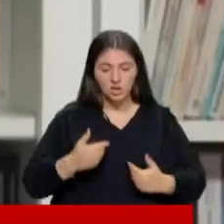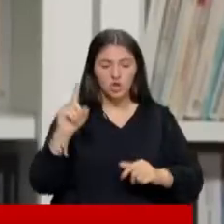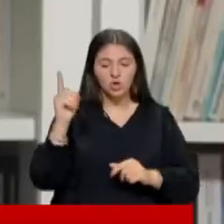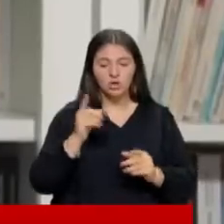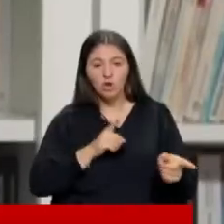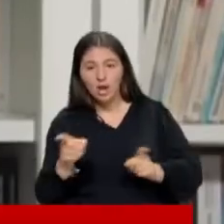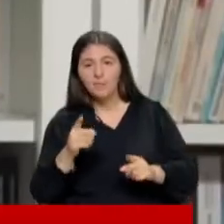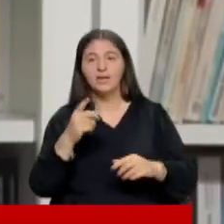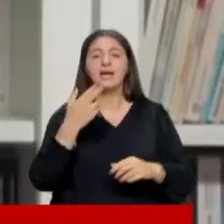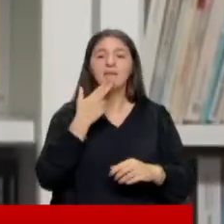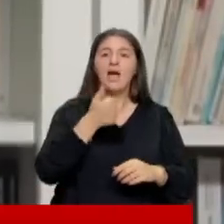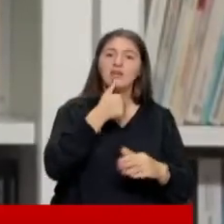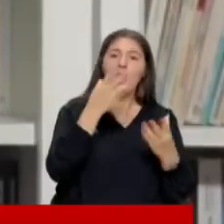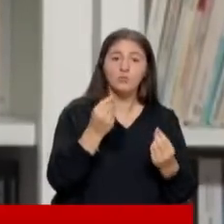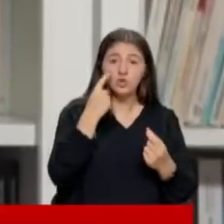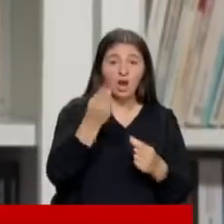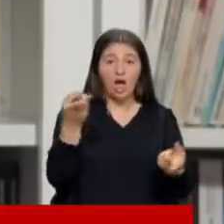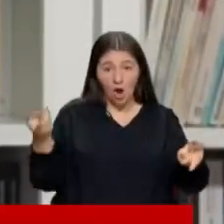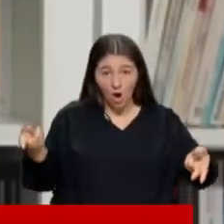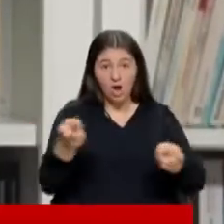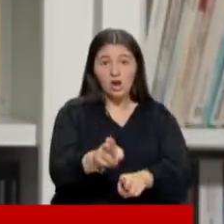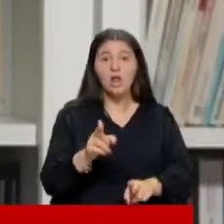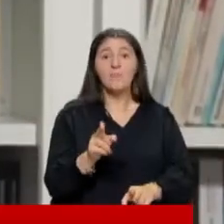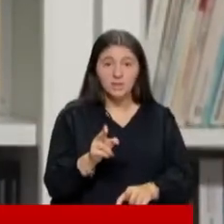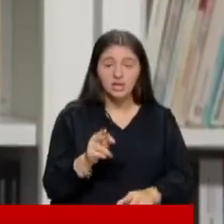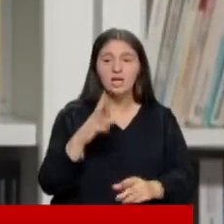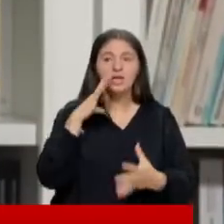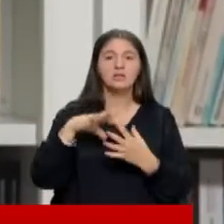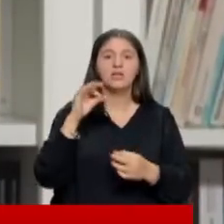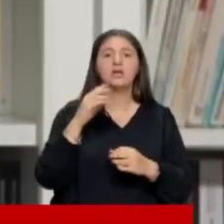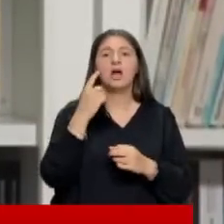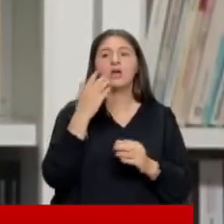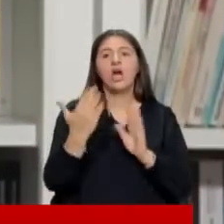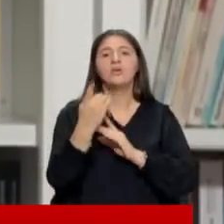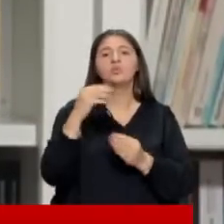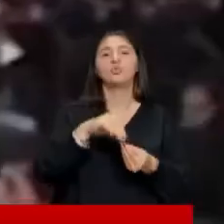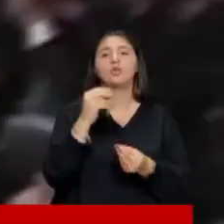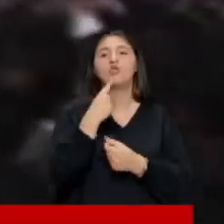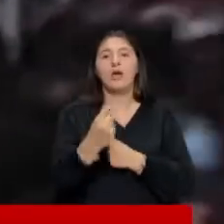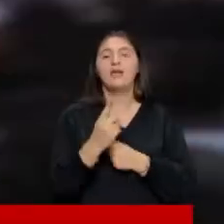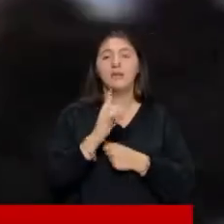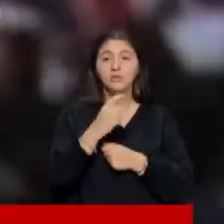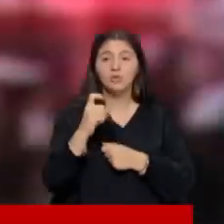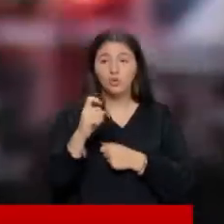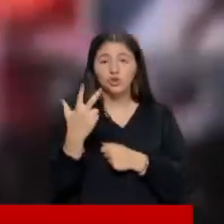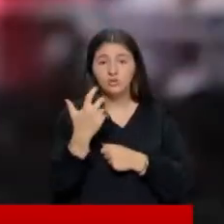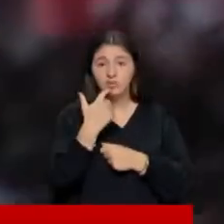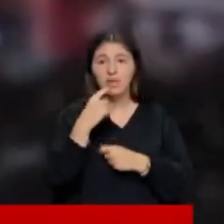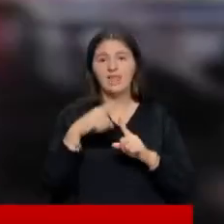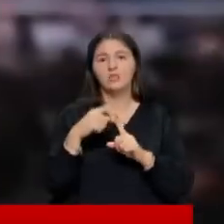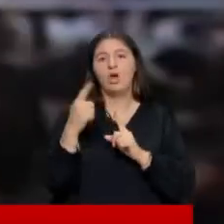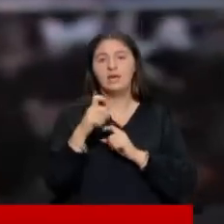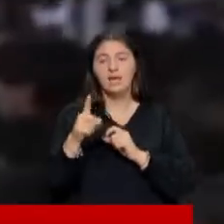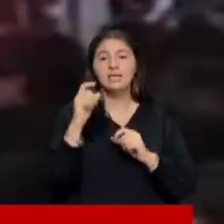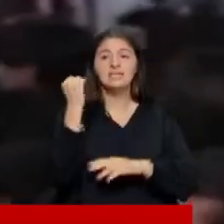yönelimi cinsiyeti sebebiyle katledilmesini insanlığa karşı bir suç olarak değerlendirir 1993 yılının